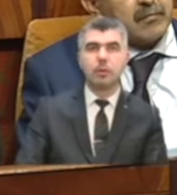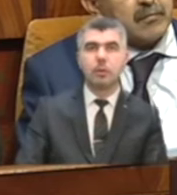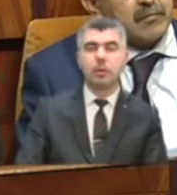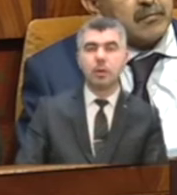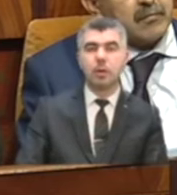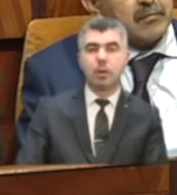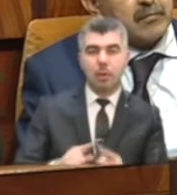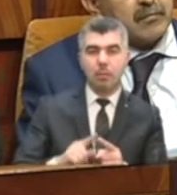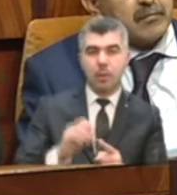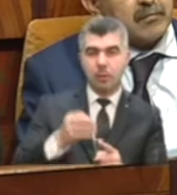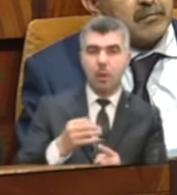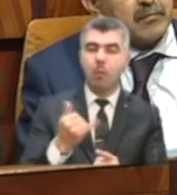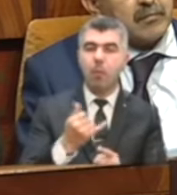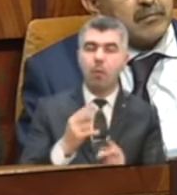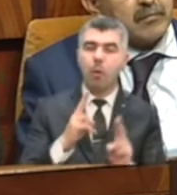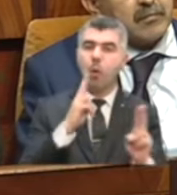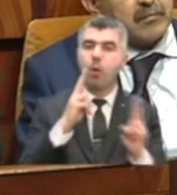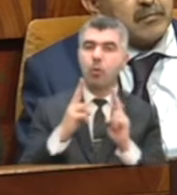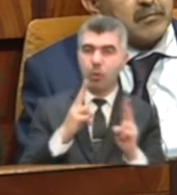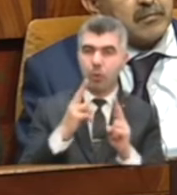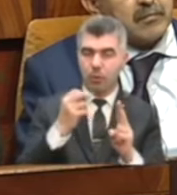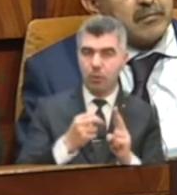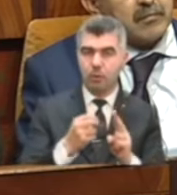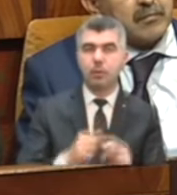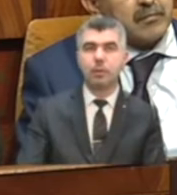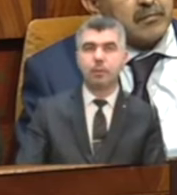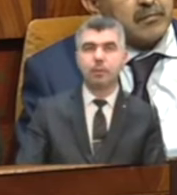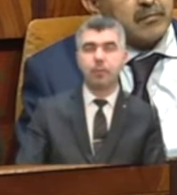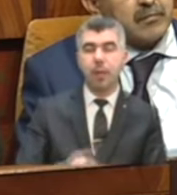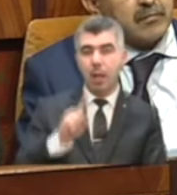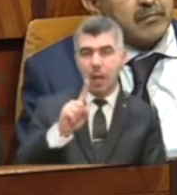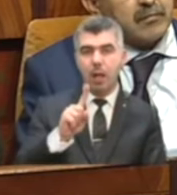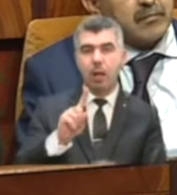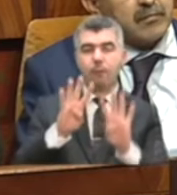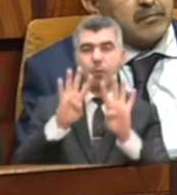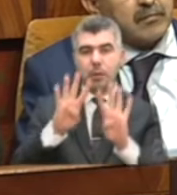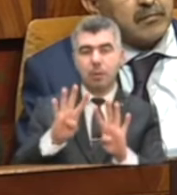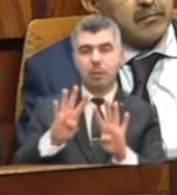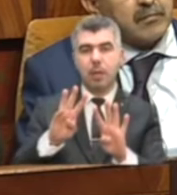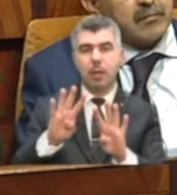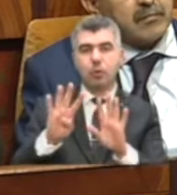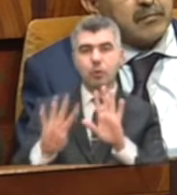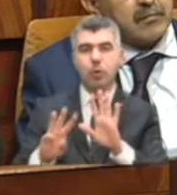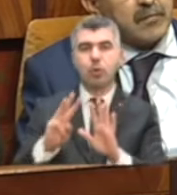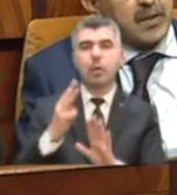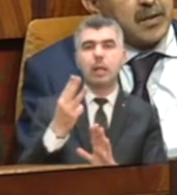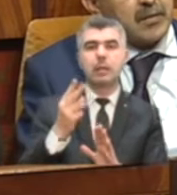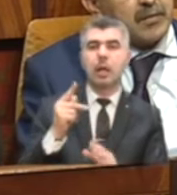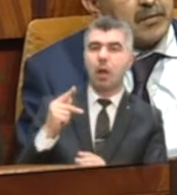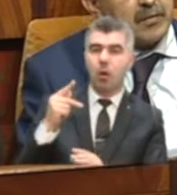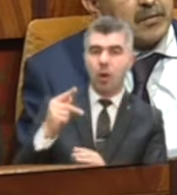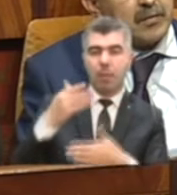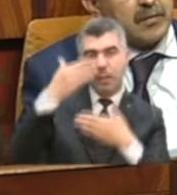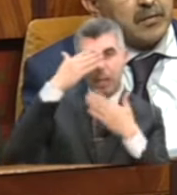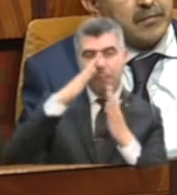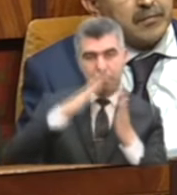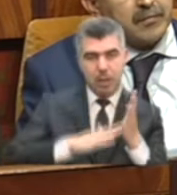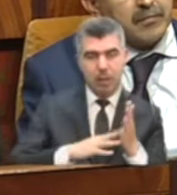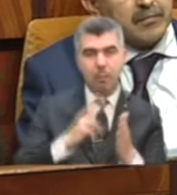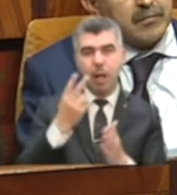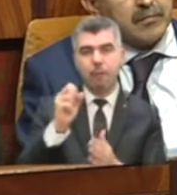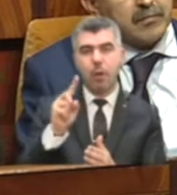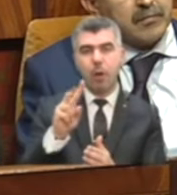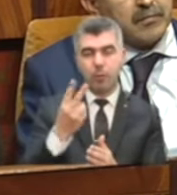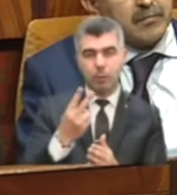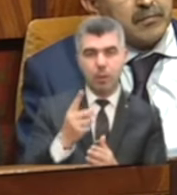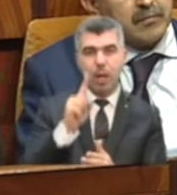تكون أكثر أمانا. ونعطيك إحصائيات، عندنا 1839 كيلومتر في المغرب، في 2021